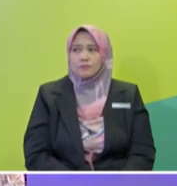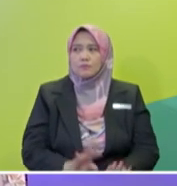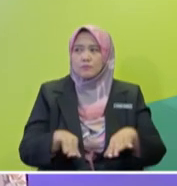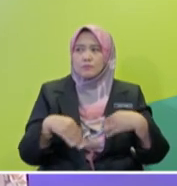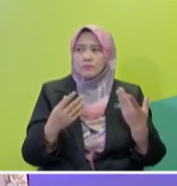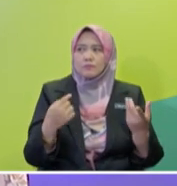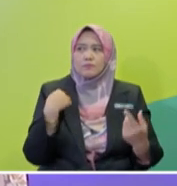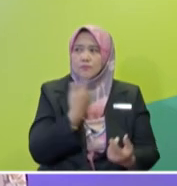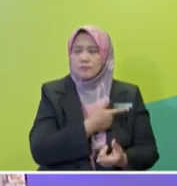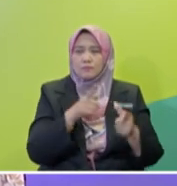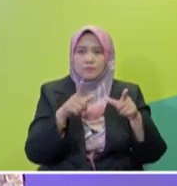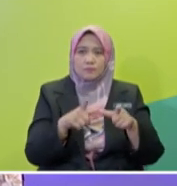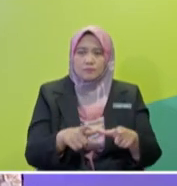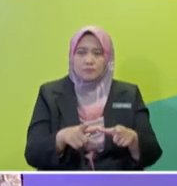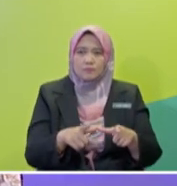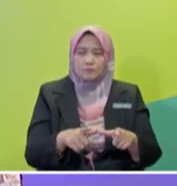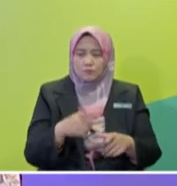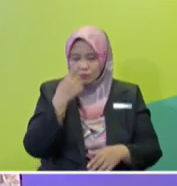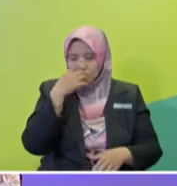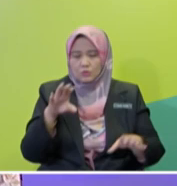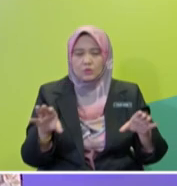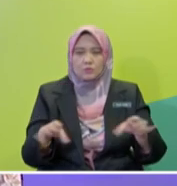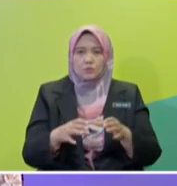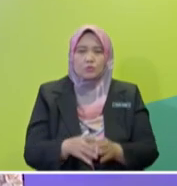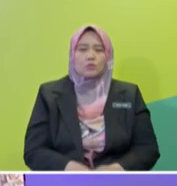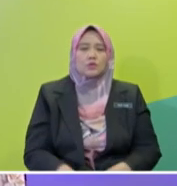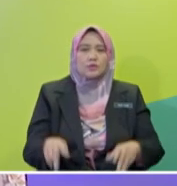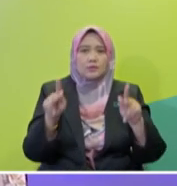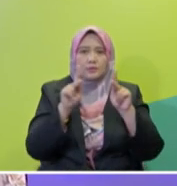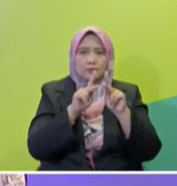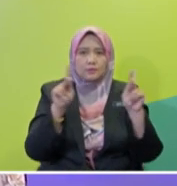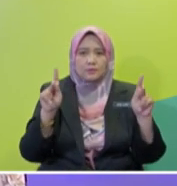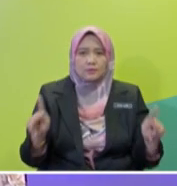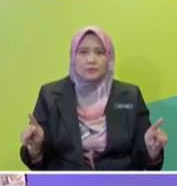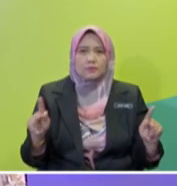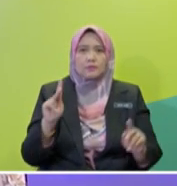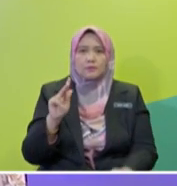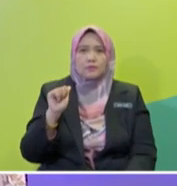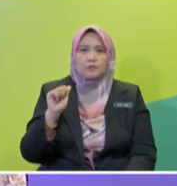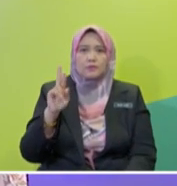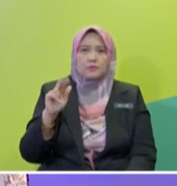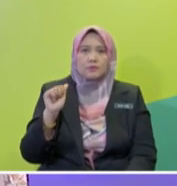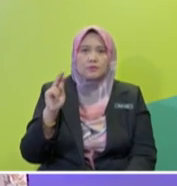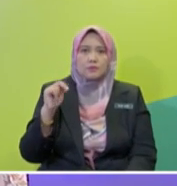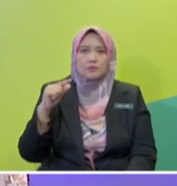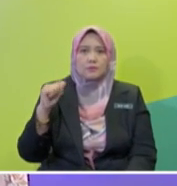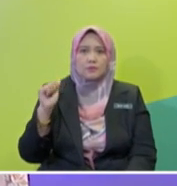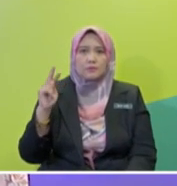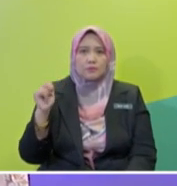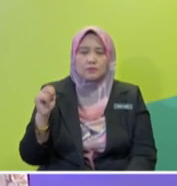kita membuat karangan untuk kita letakkan di suatu lama web maka kita akan menggunakan